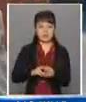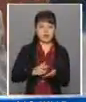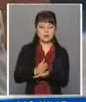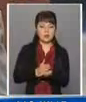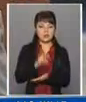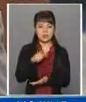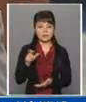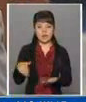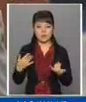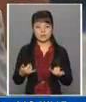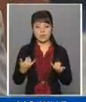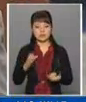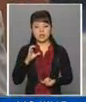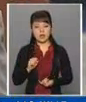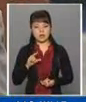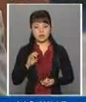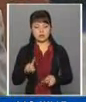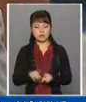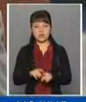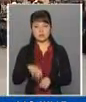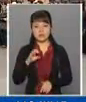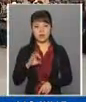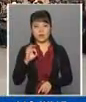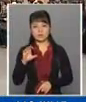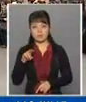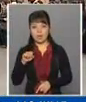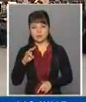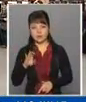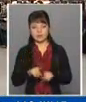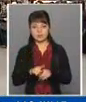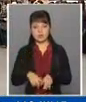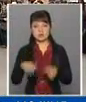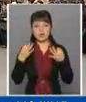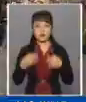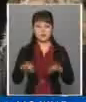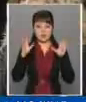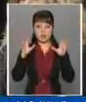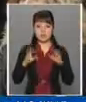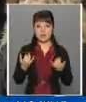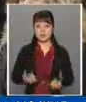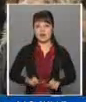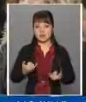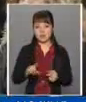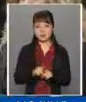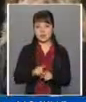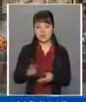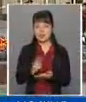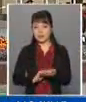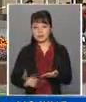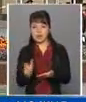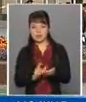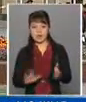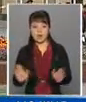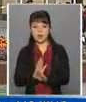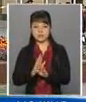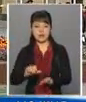назардан тыс қалған жоқ. Ал Сәкен танушы ғалым Серік Оспанов тәуелсіздікті мәңгі бақи армандап өткен ақын өмірінен сыр шертіп, асқақтатып ән